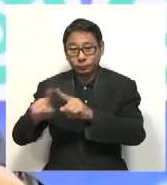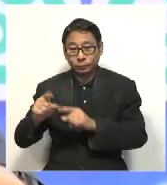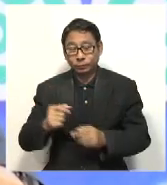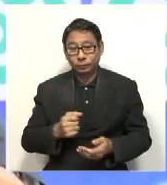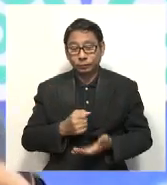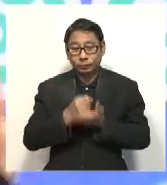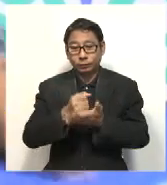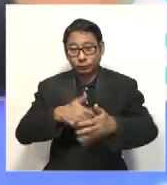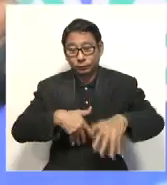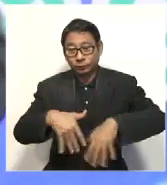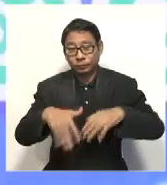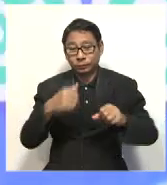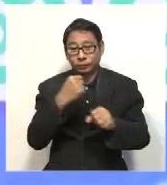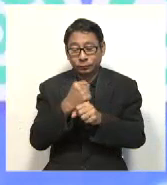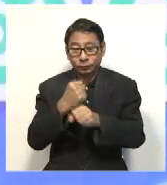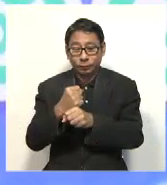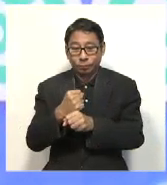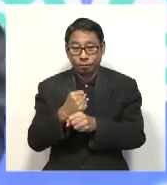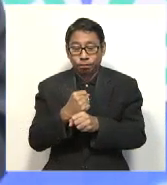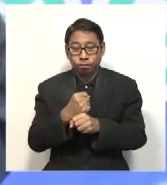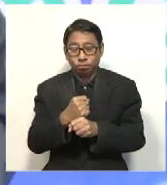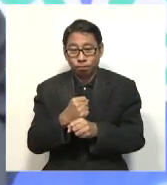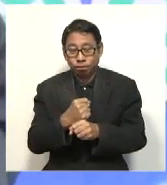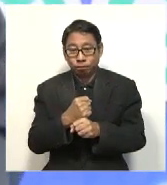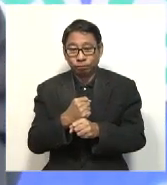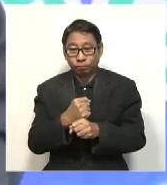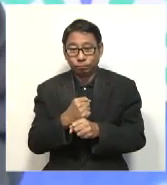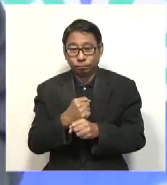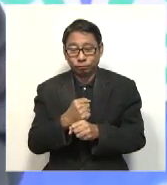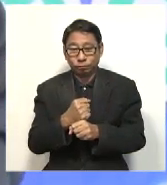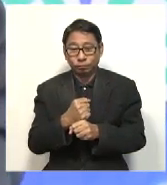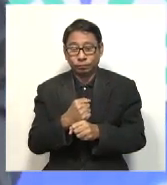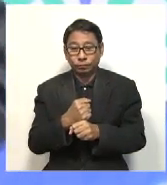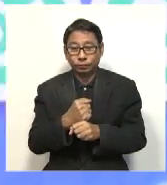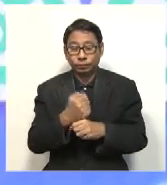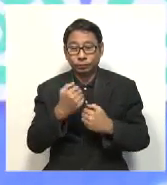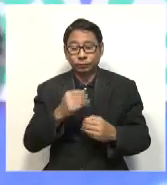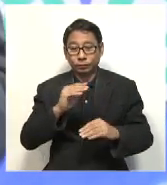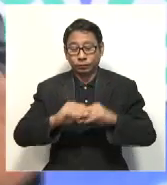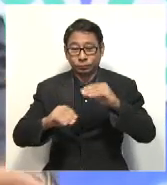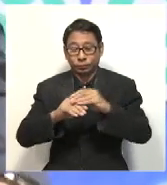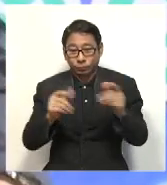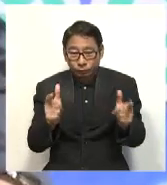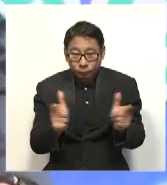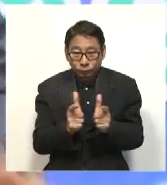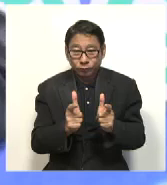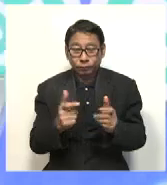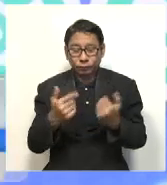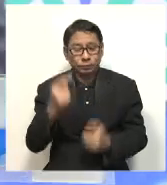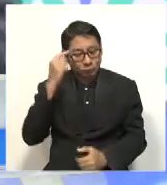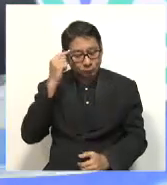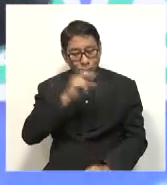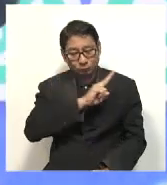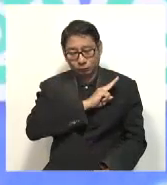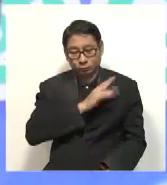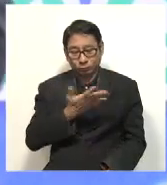ให้ประชาชนเป็นผู้ที่ทำประชาคมทั้งสิ้นนะโดยเฉพาะโครงการขนาดเล็กเนี่ยเราไม่ได้คิดเอง